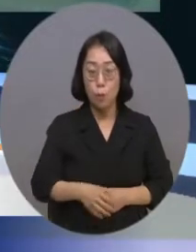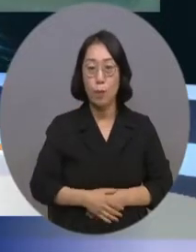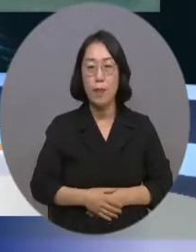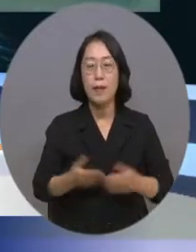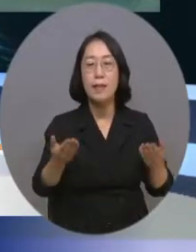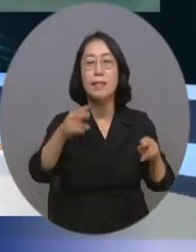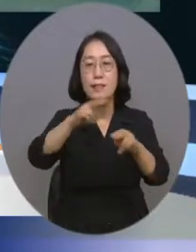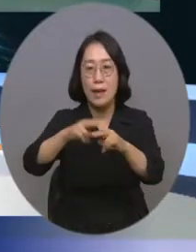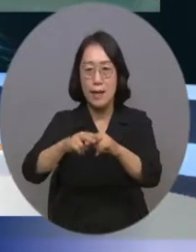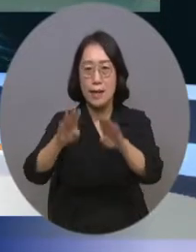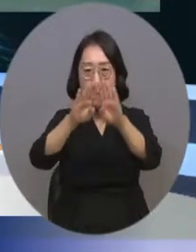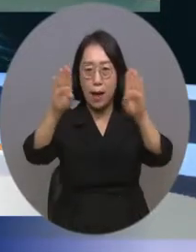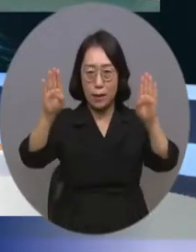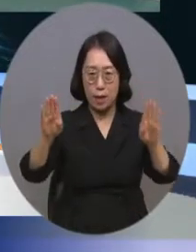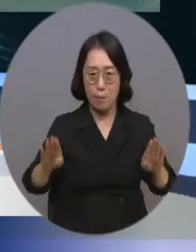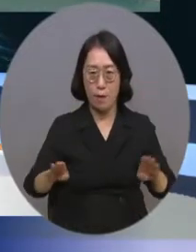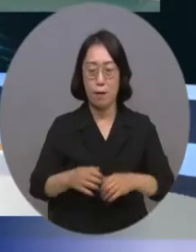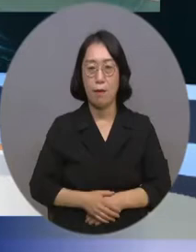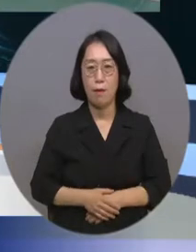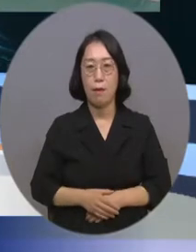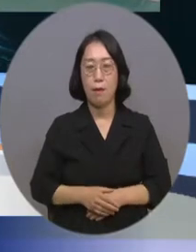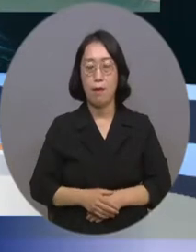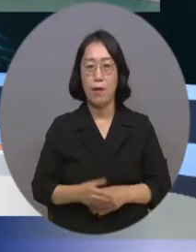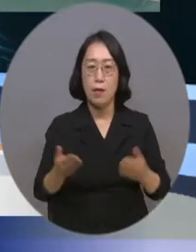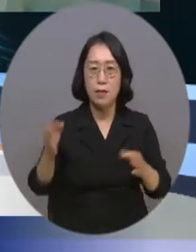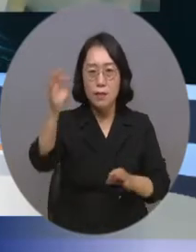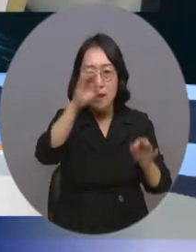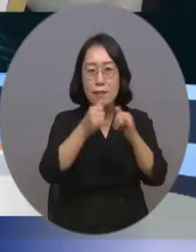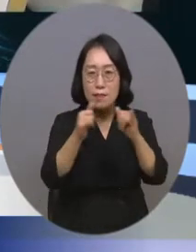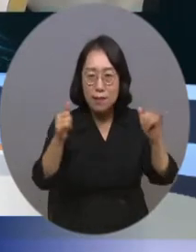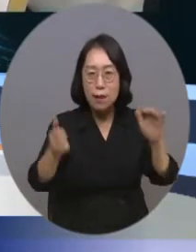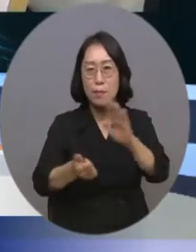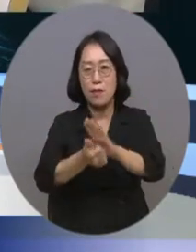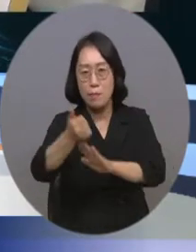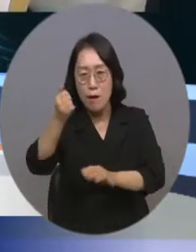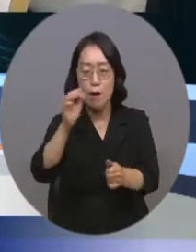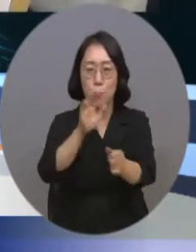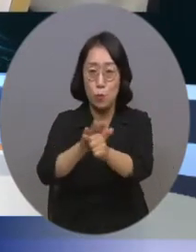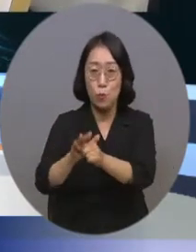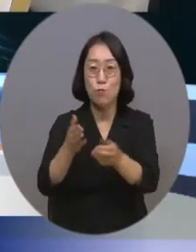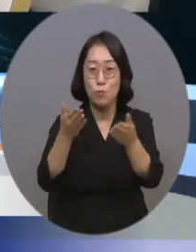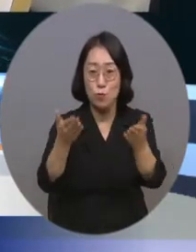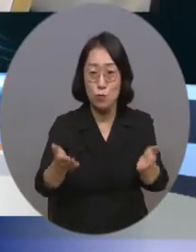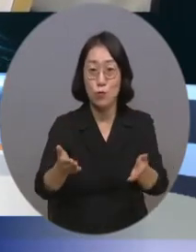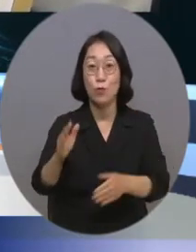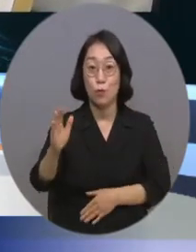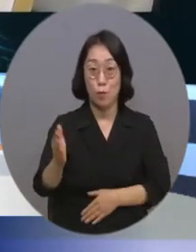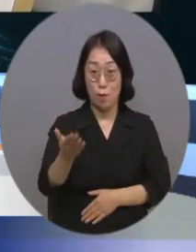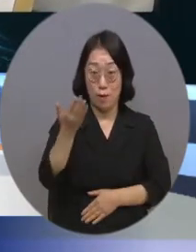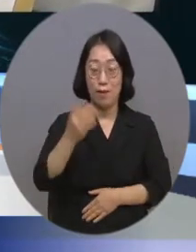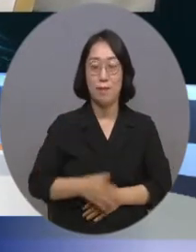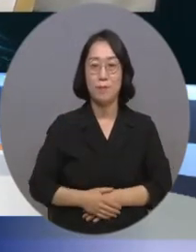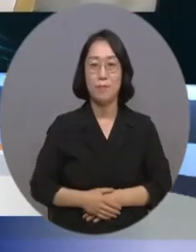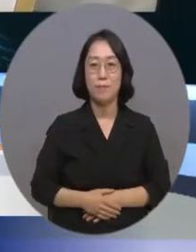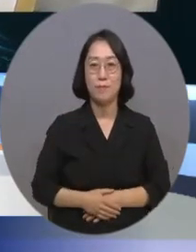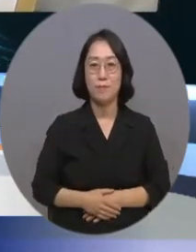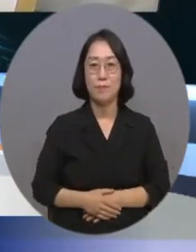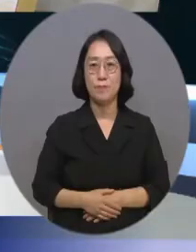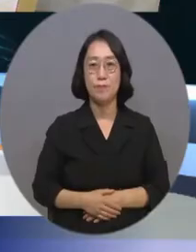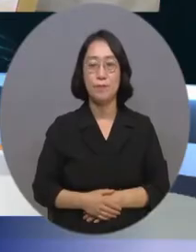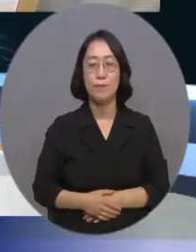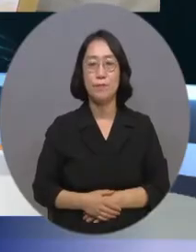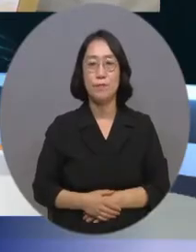일자리 박람회가 열렸습니다. 많은 구직자들에게 희망과 도움의 시간이 됐는데요. 보도에 이영춘 기자입니다.